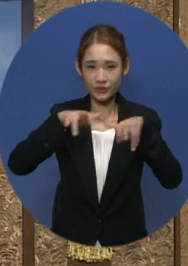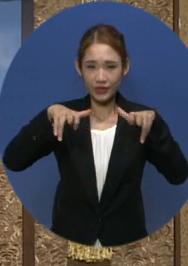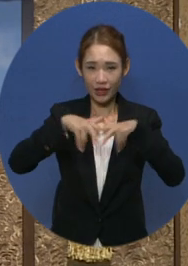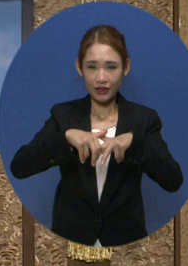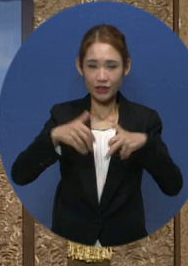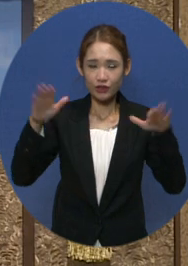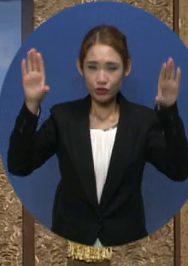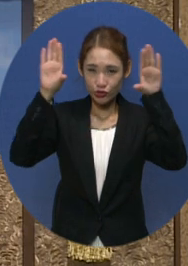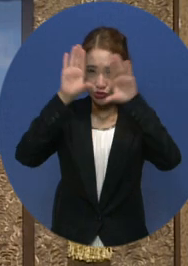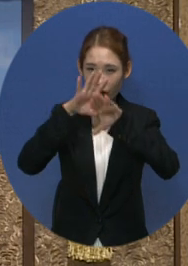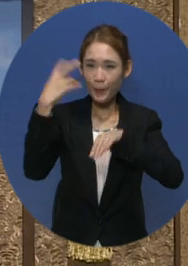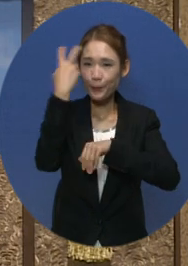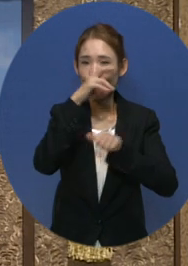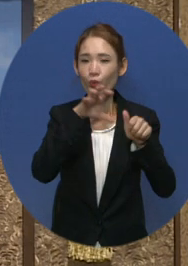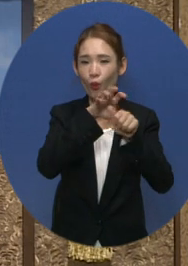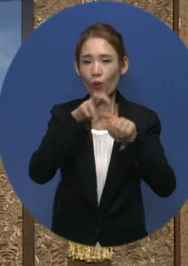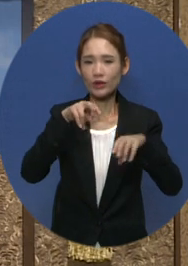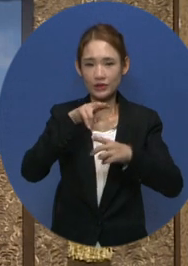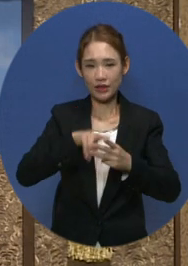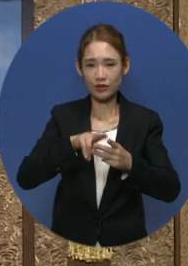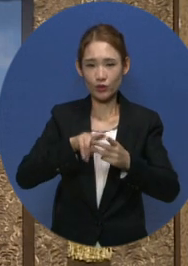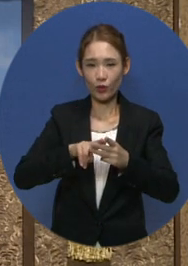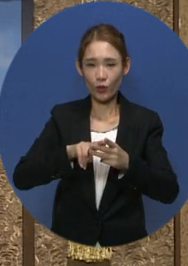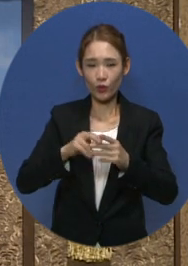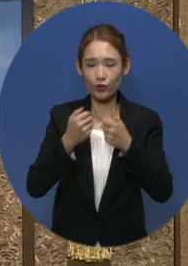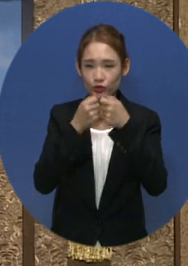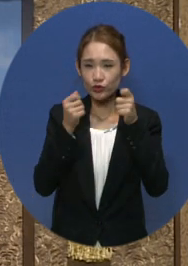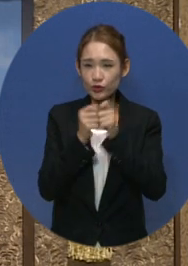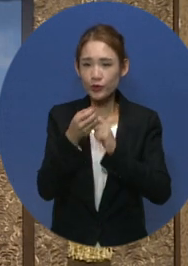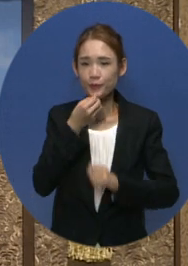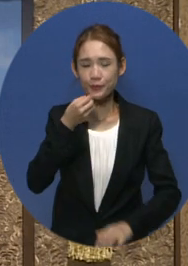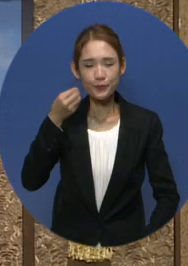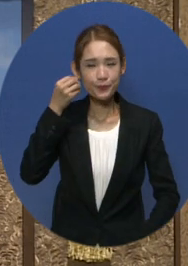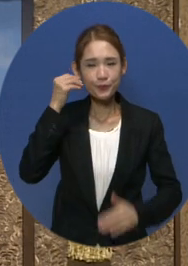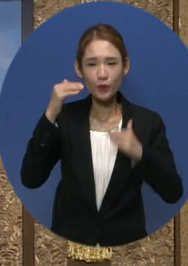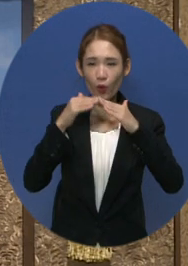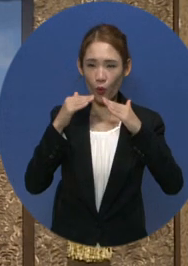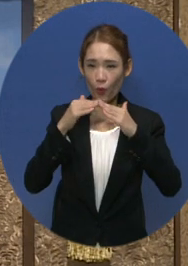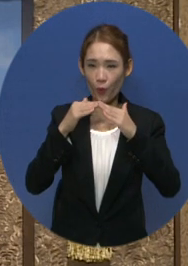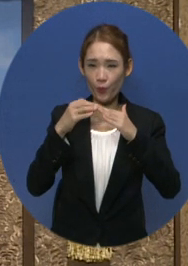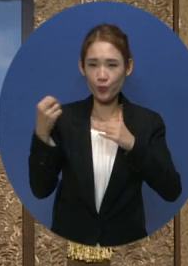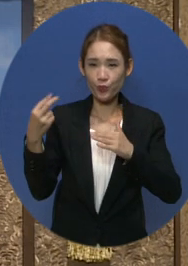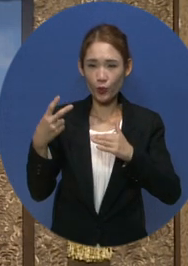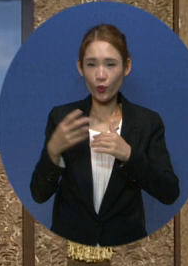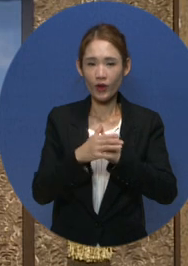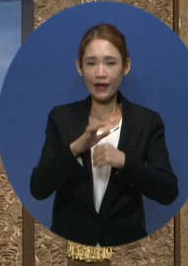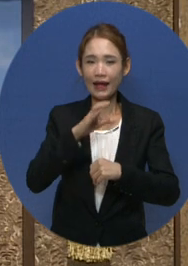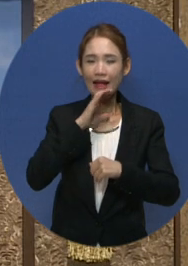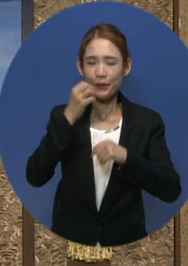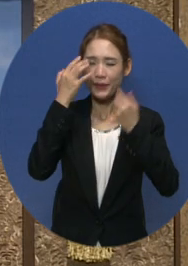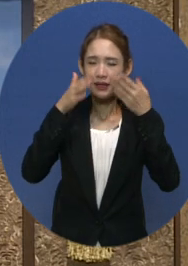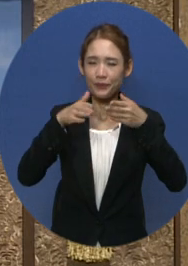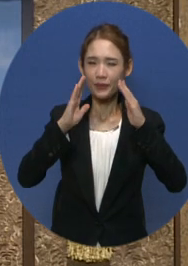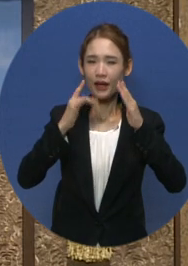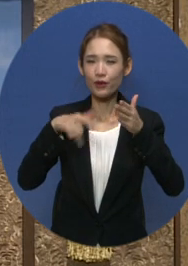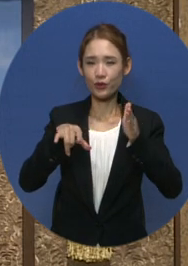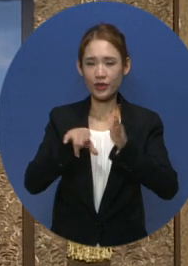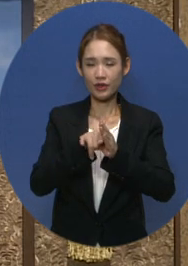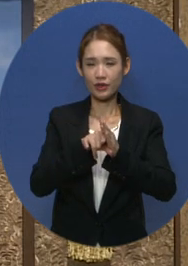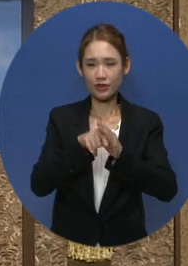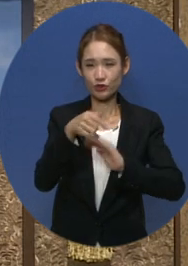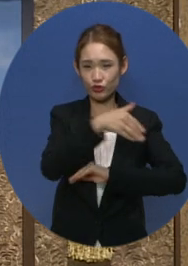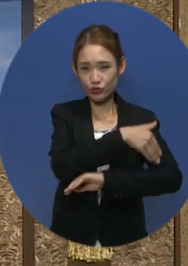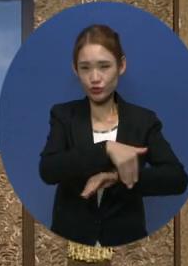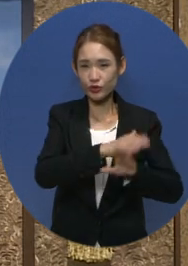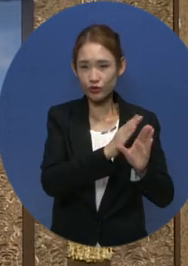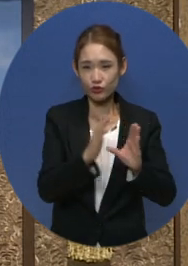있고 그룹홈도 하고 있고 또 최근에는 카페를 개설하기 위해서 예. 지금 준비하고 있는데요. 재미있는 일은